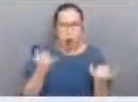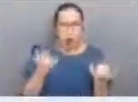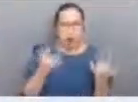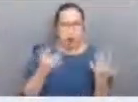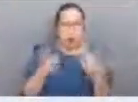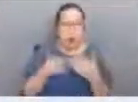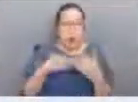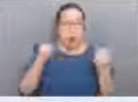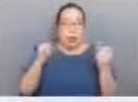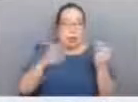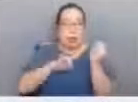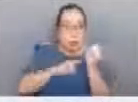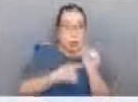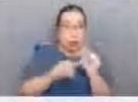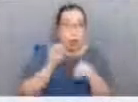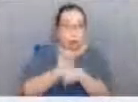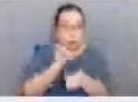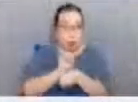sumingil ng